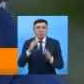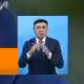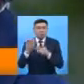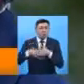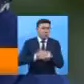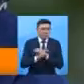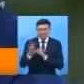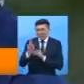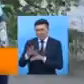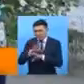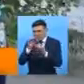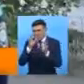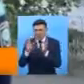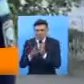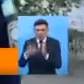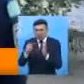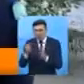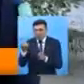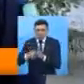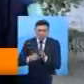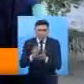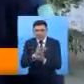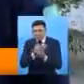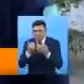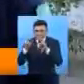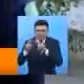правила пожарной безопасности. Хочу отметить, что данные плановые